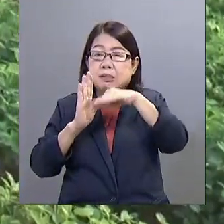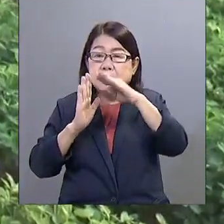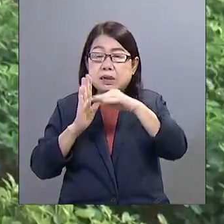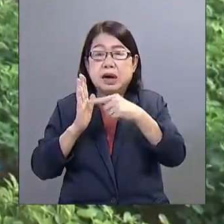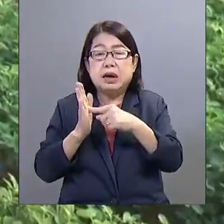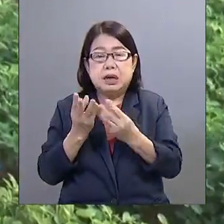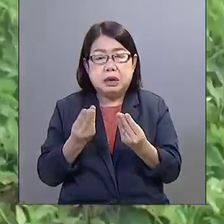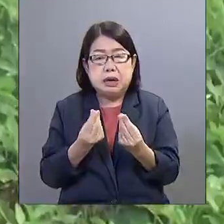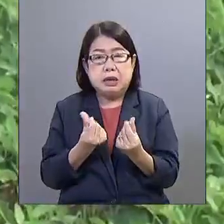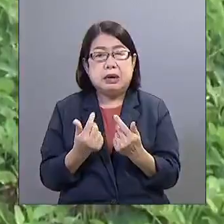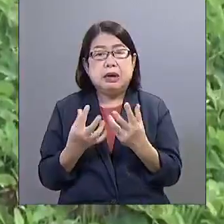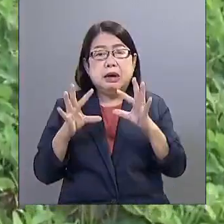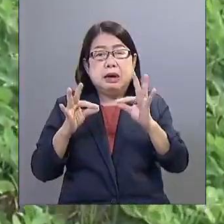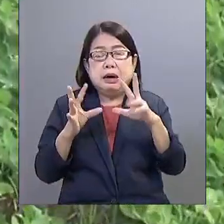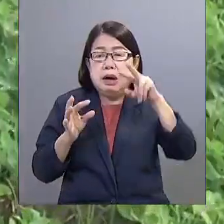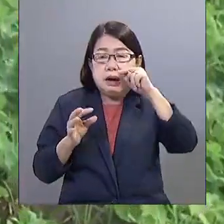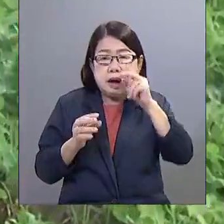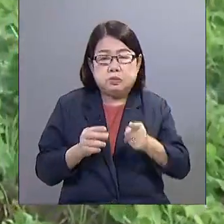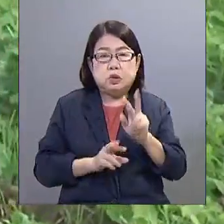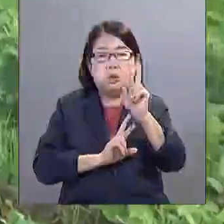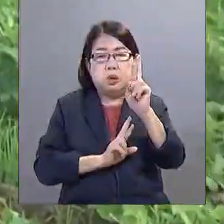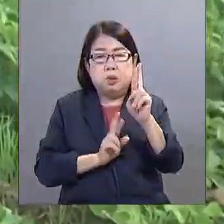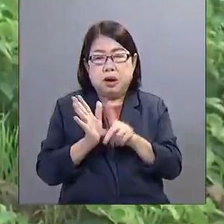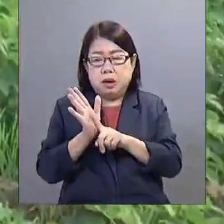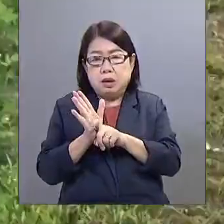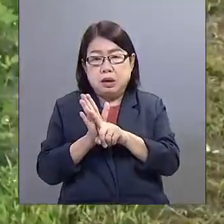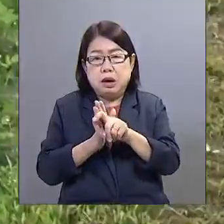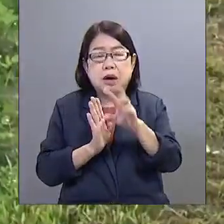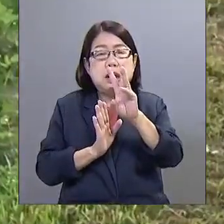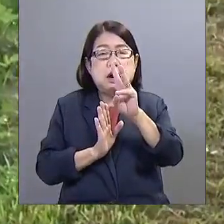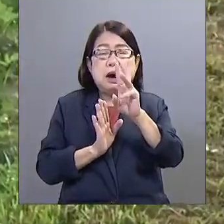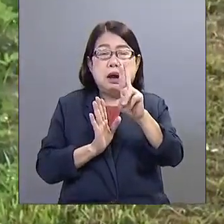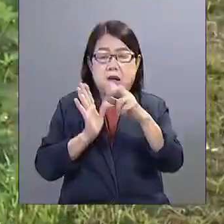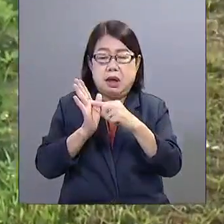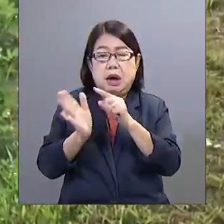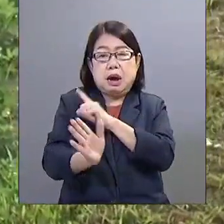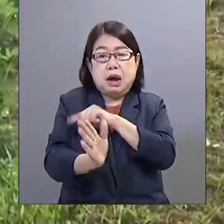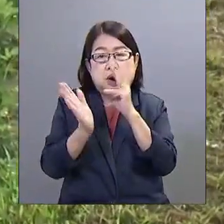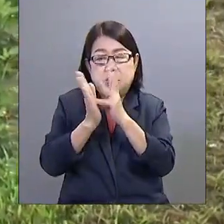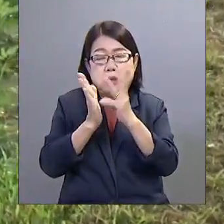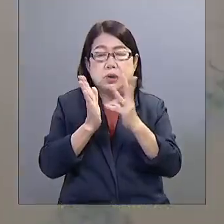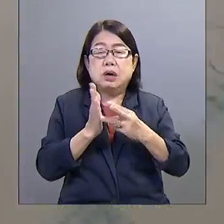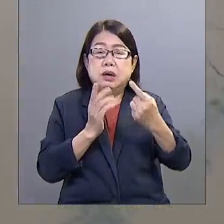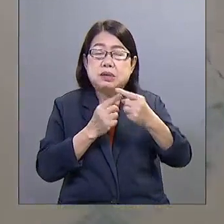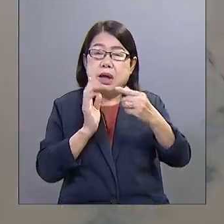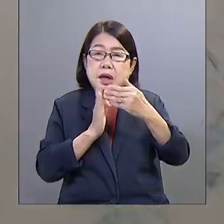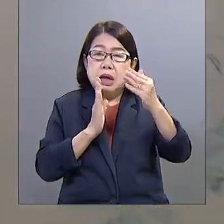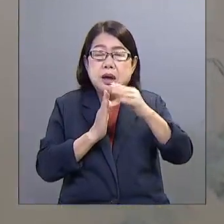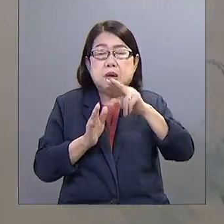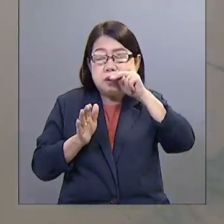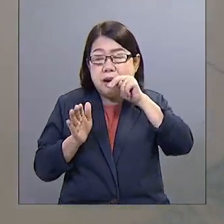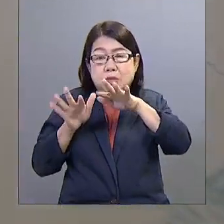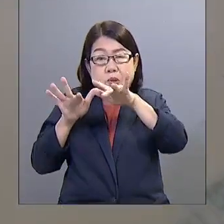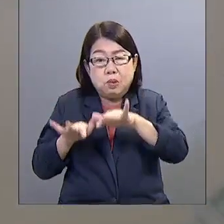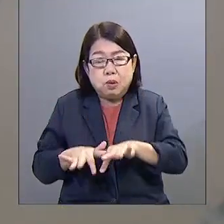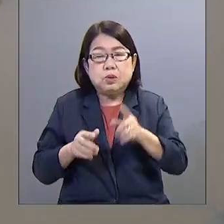นและอากาศมีความชนสูง ควระวงและปองการการระบดของโรคพืชทเกิเช ราในสวของทางตอนบนของภาค หากระดับนำลดลงแล